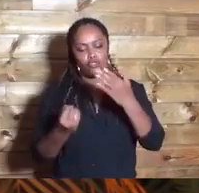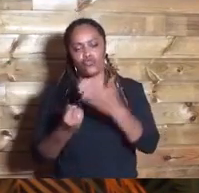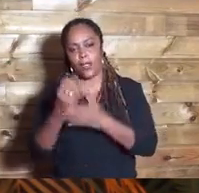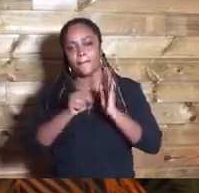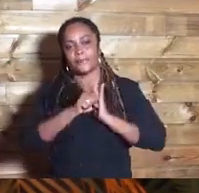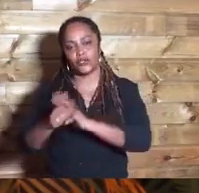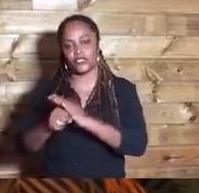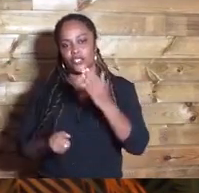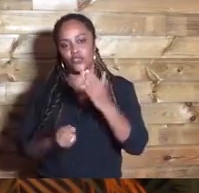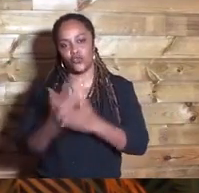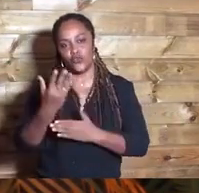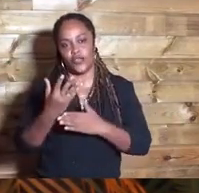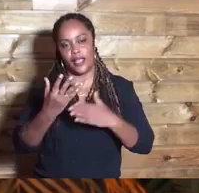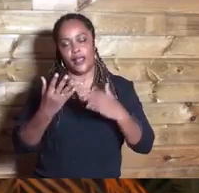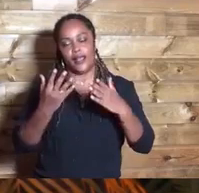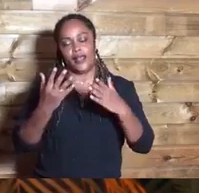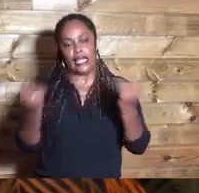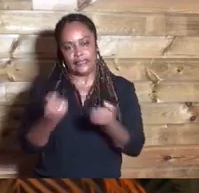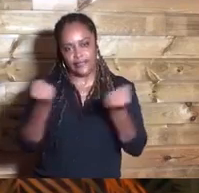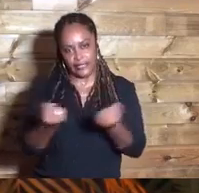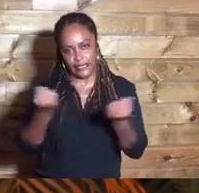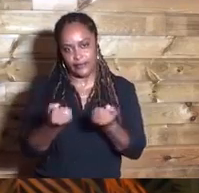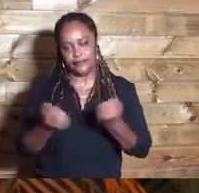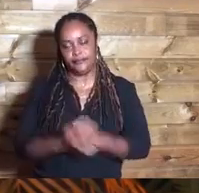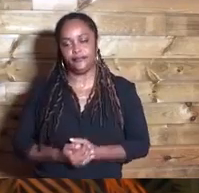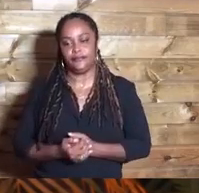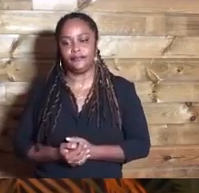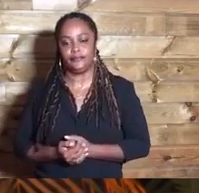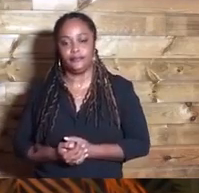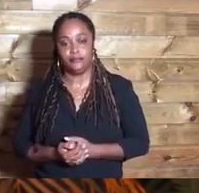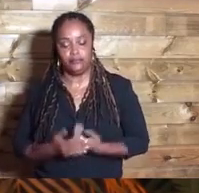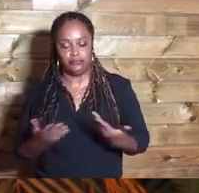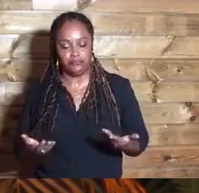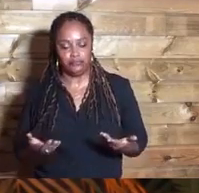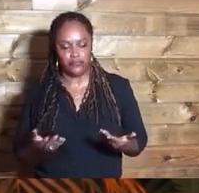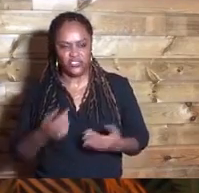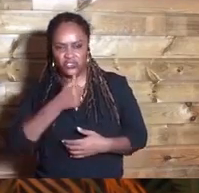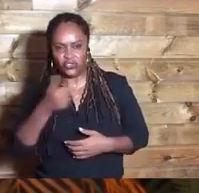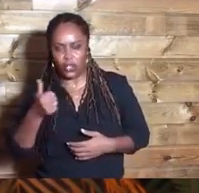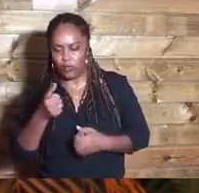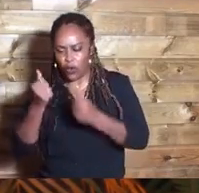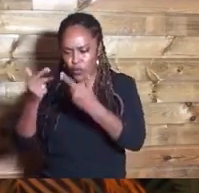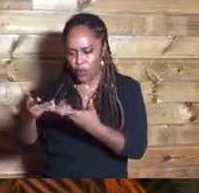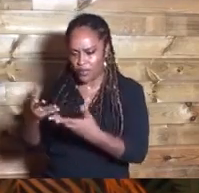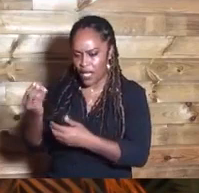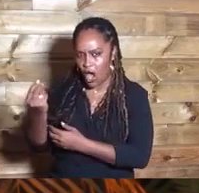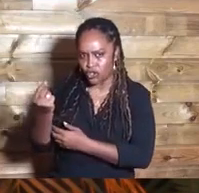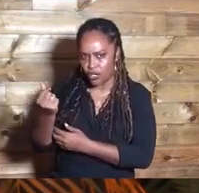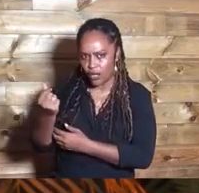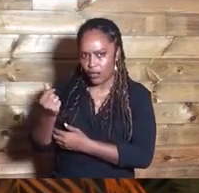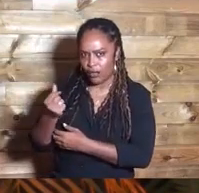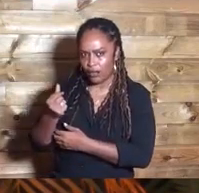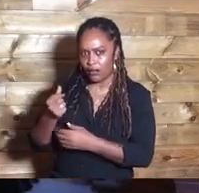à forte valeur sociale et territoriale, c'est-à-dire que nous pouvons garder un qui commet l'argent en projet qu'a